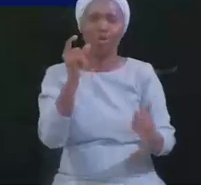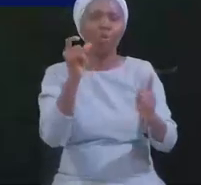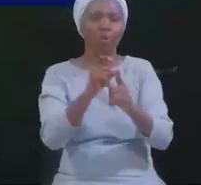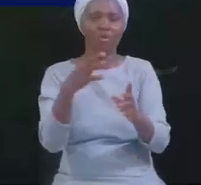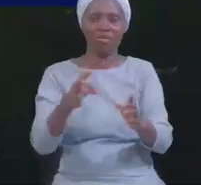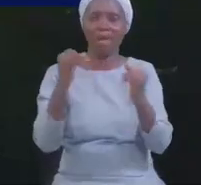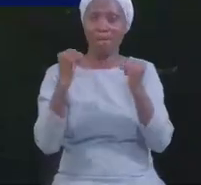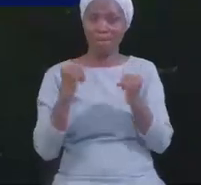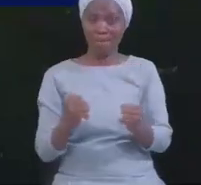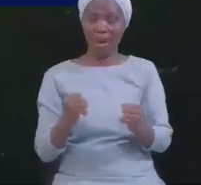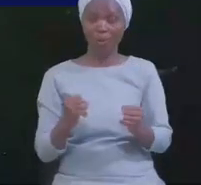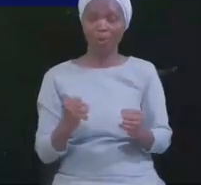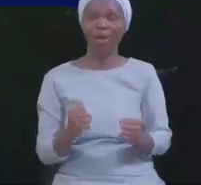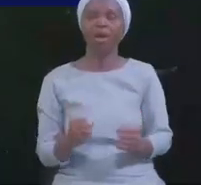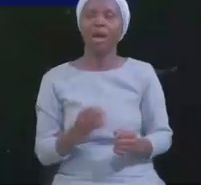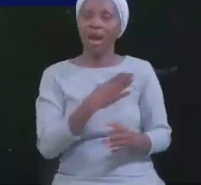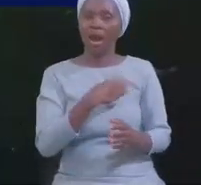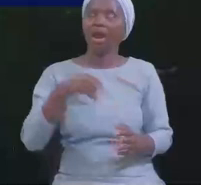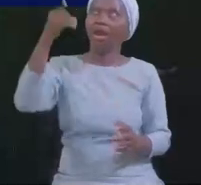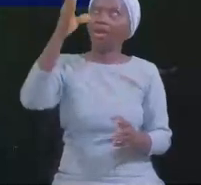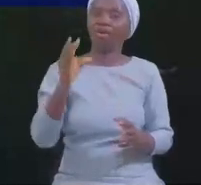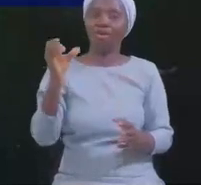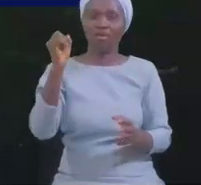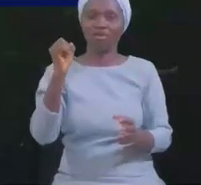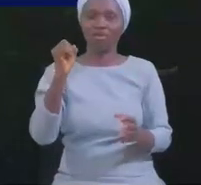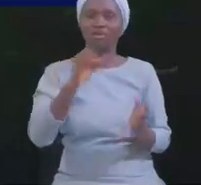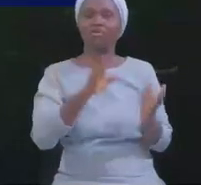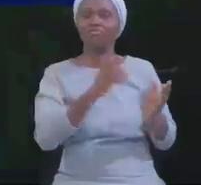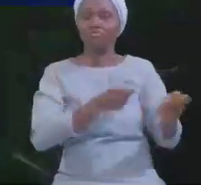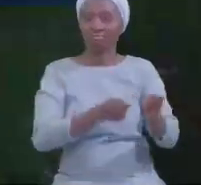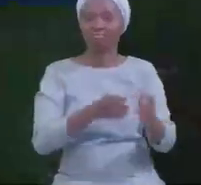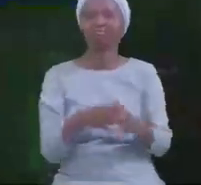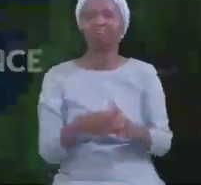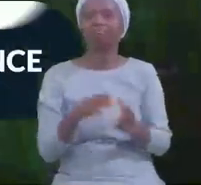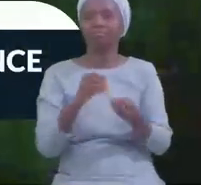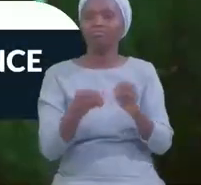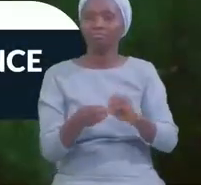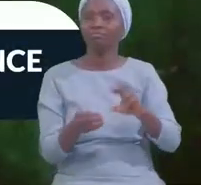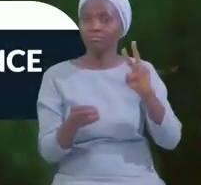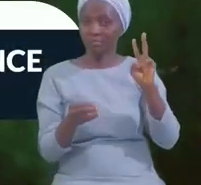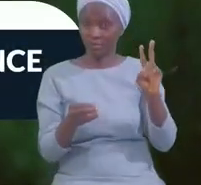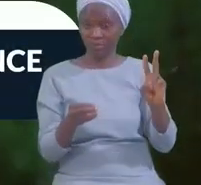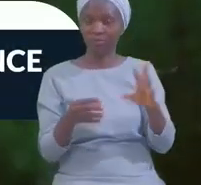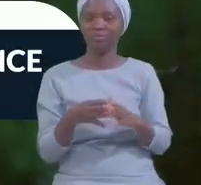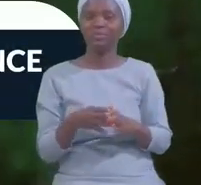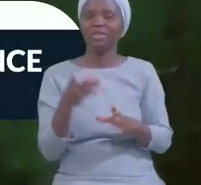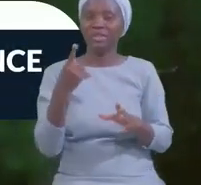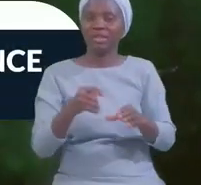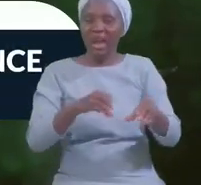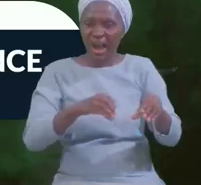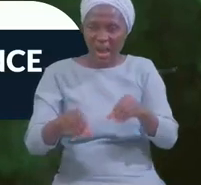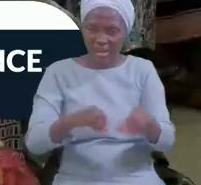parole, rassurance de puissance et la prééminence de Dieu. 2. La marche active